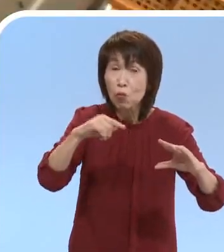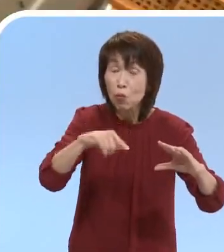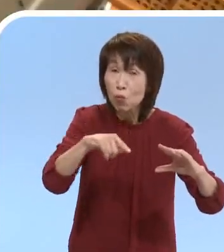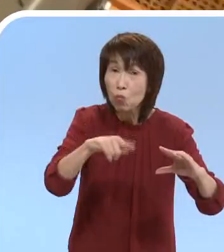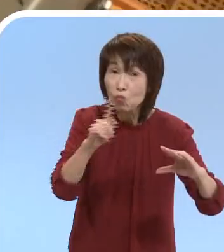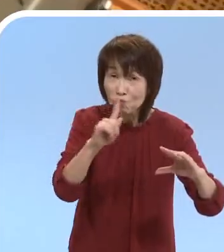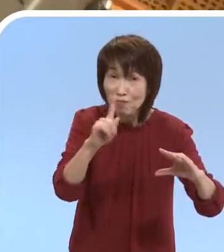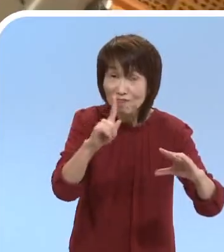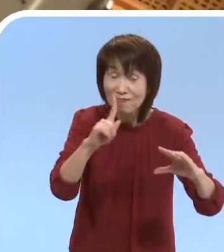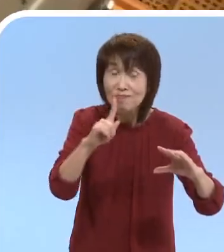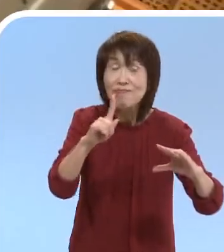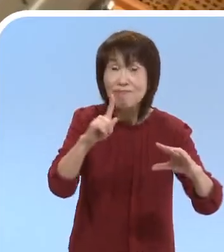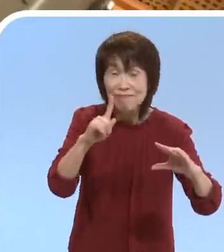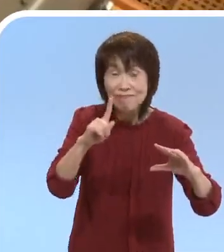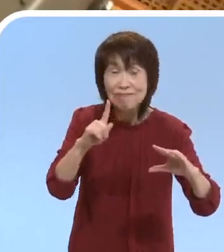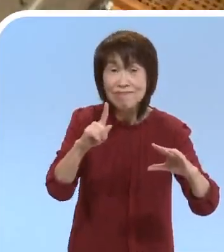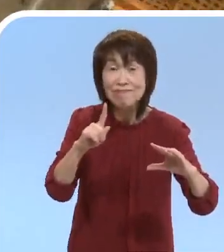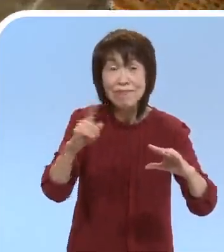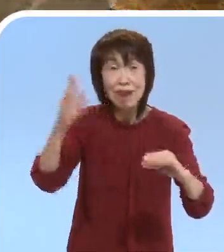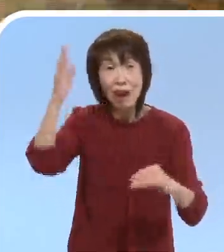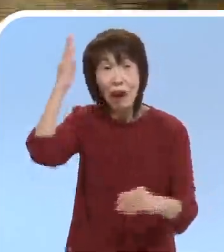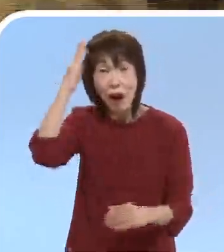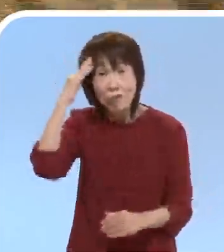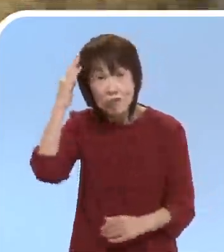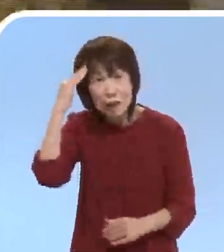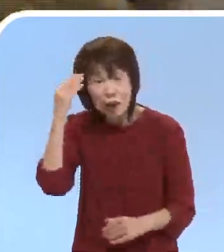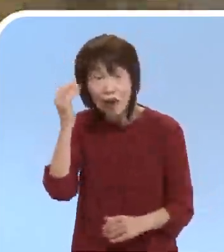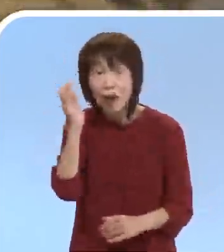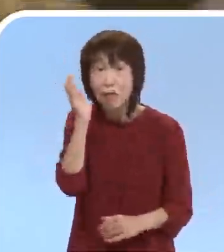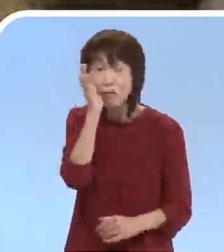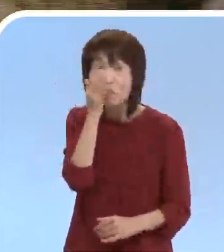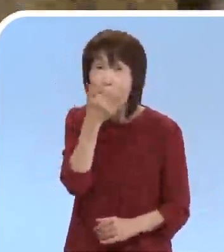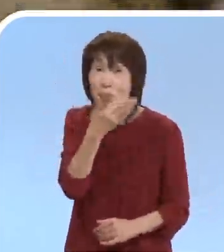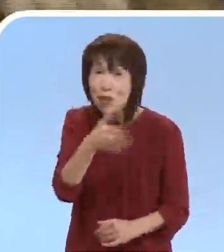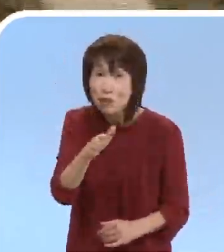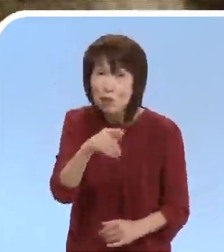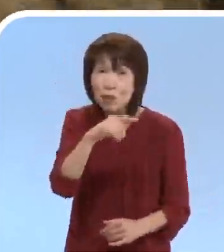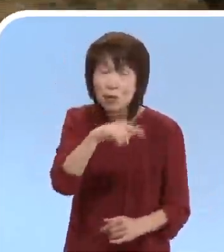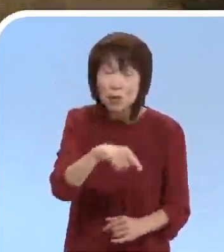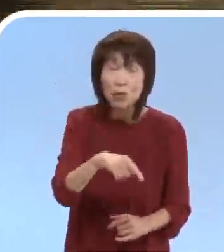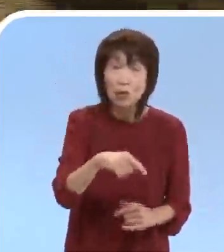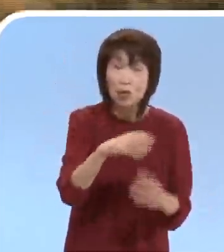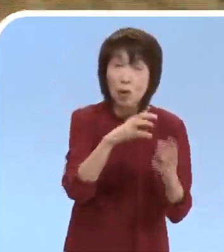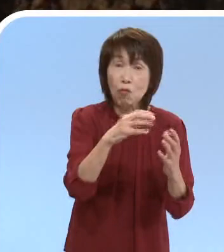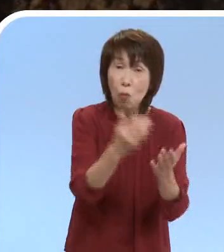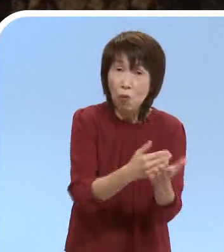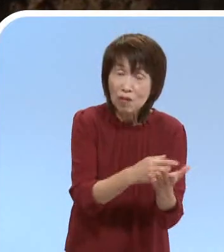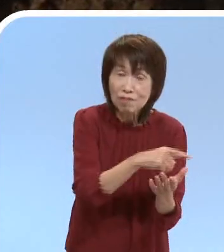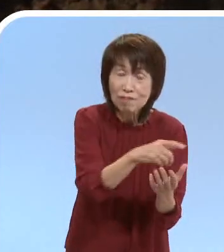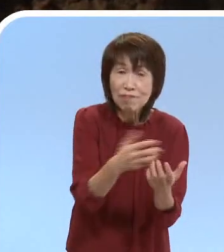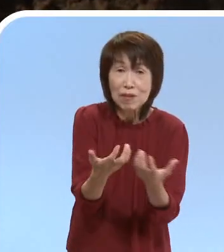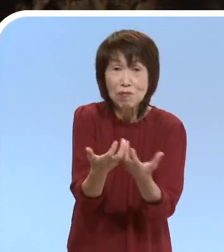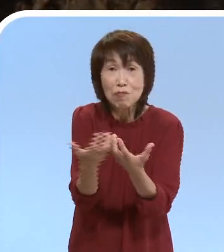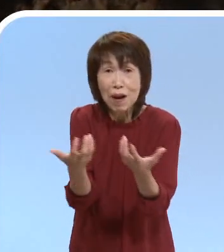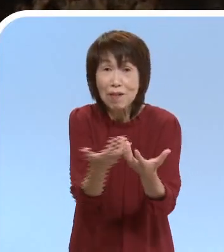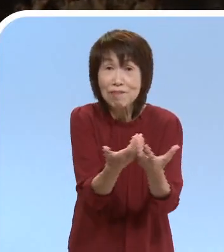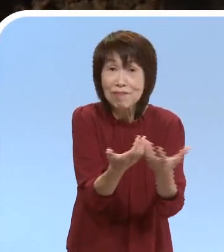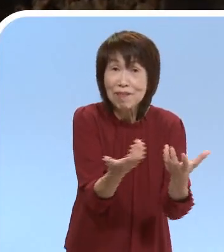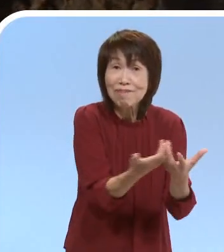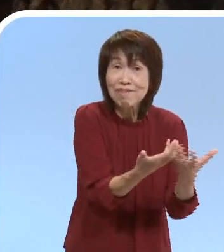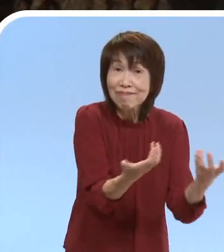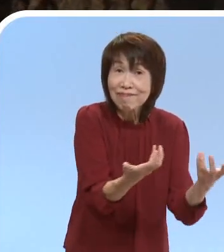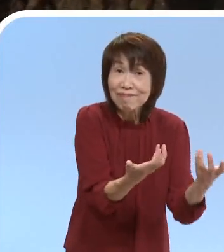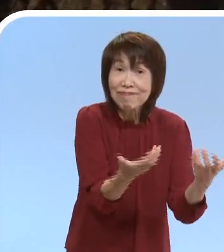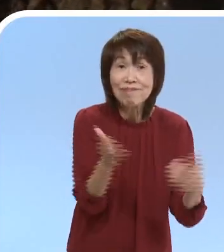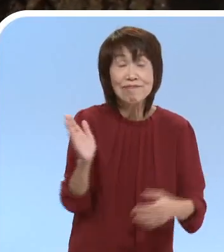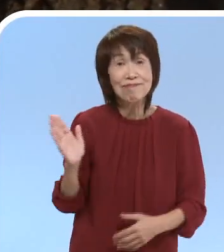で、なんでそんなことをするかというと、はい、流動性を高めて遠心分離機に送り込むんですね。 遠心分離機